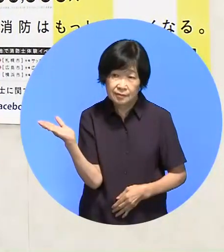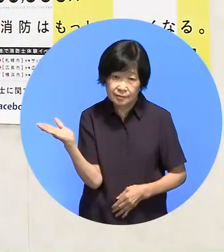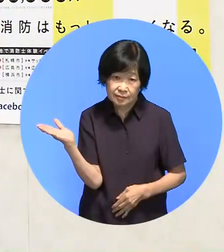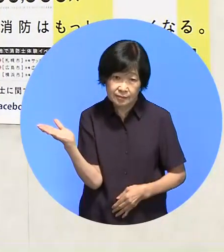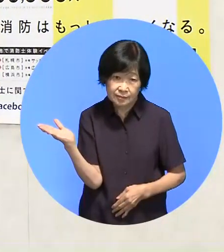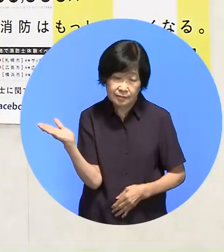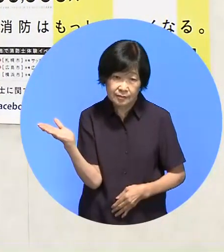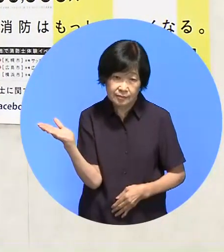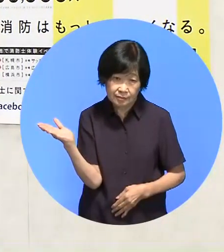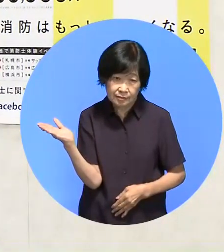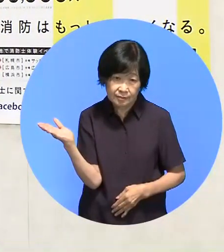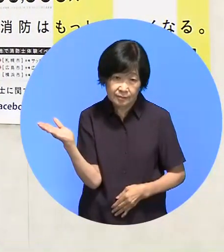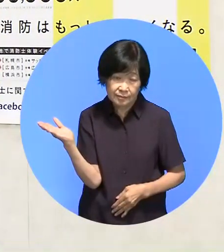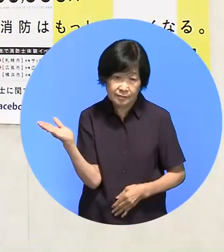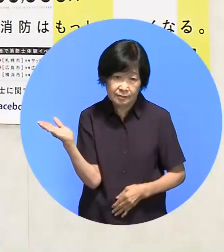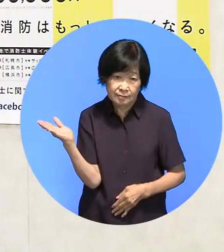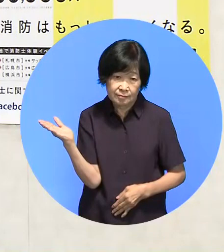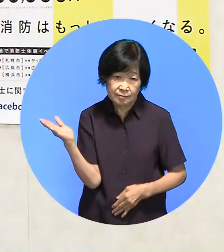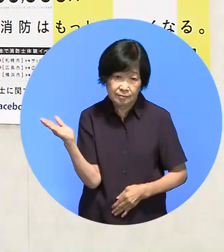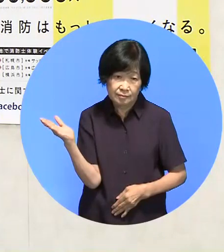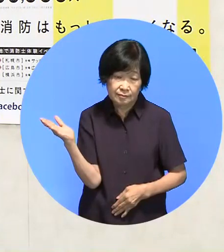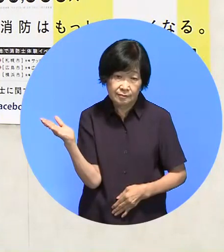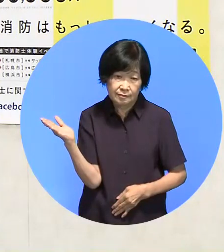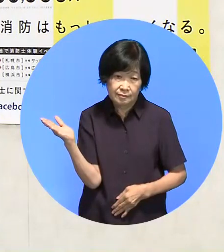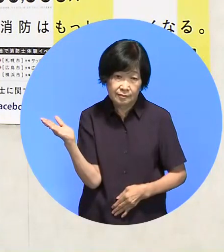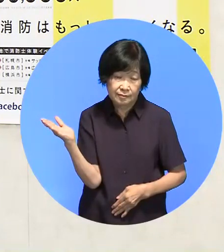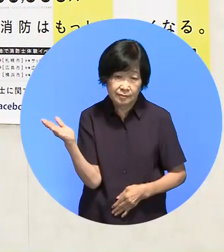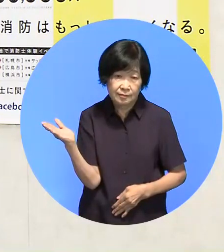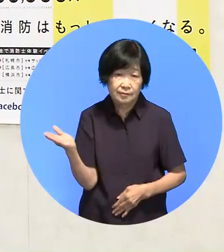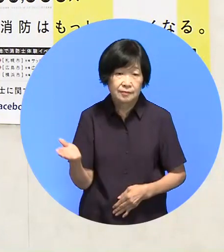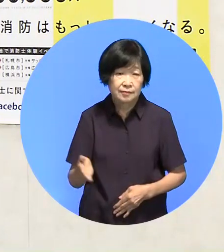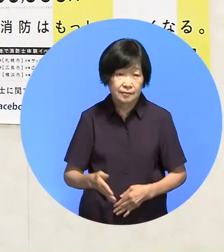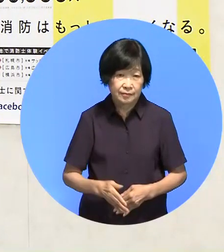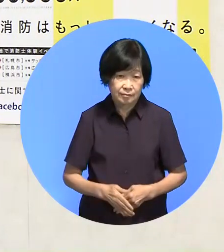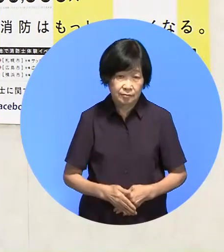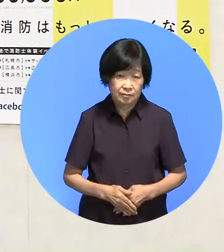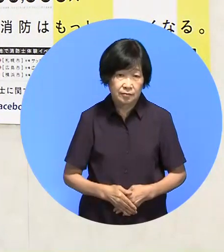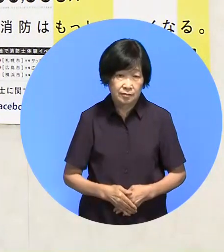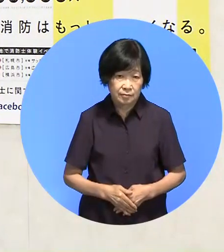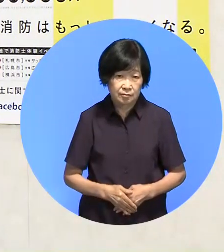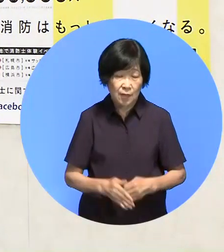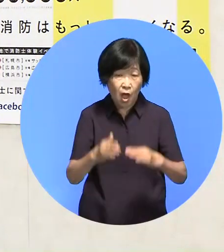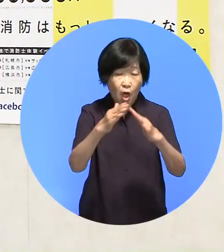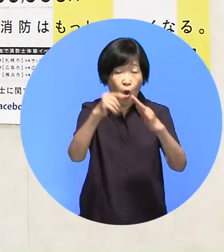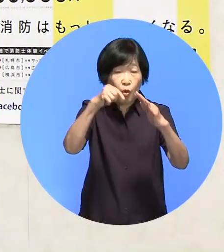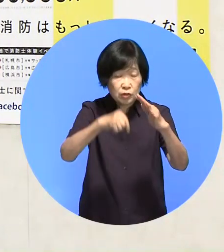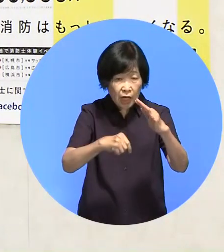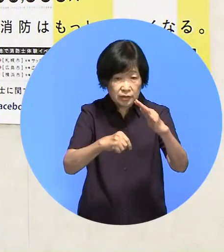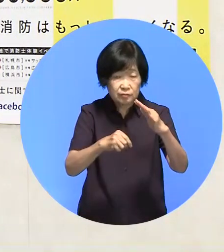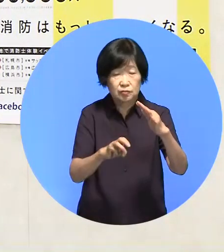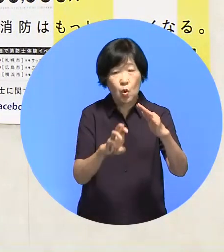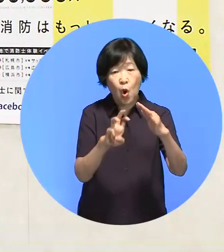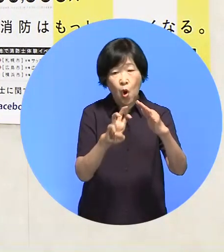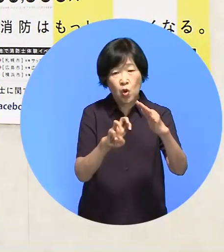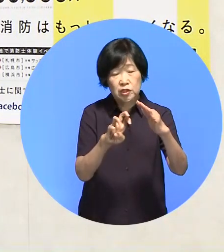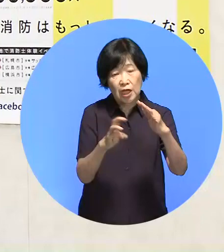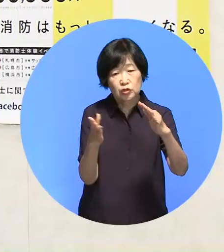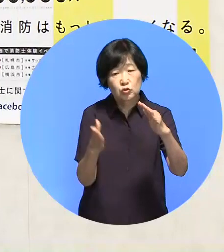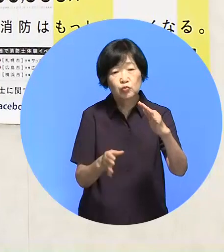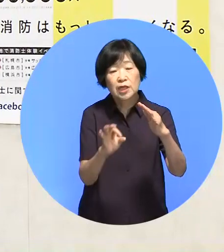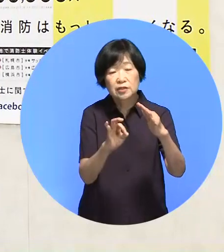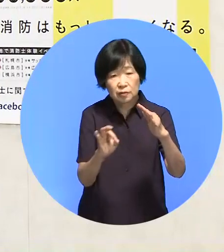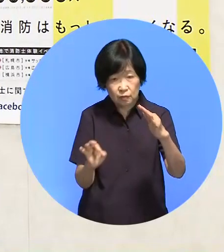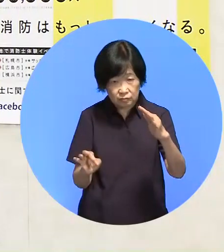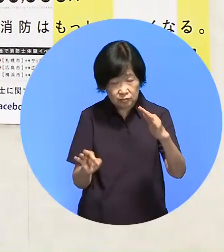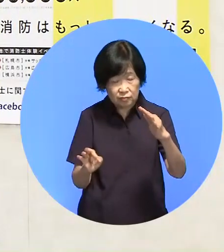名でした。そのうち屋外が75名、屋内が39名となっており、屋内での発症が全体の約3